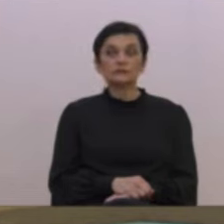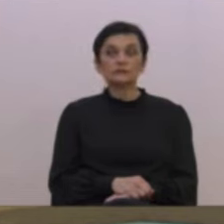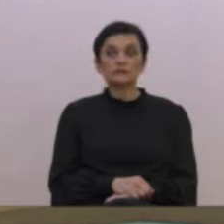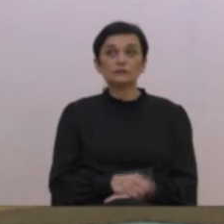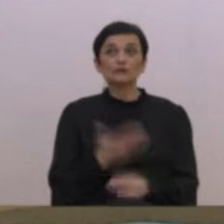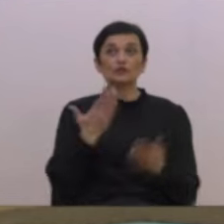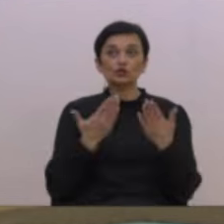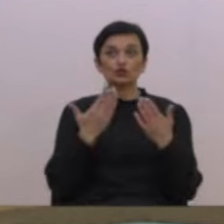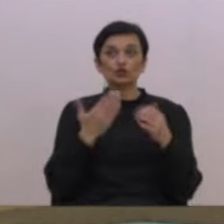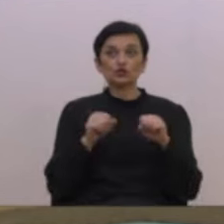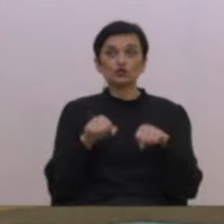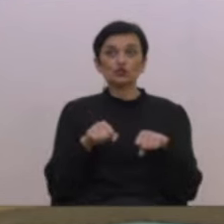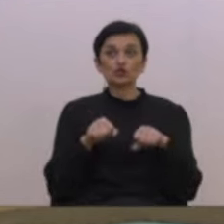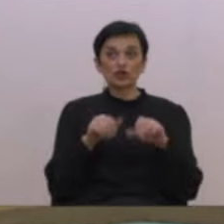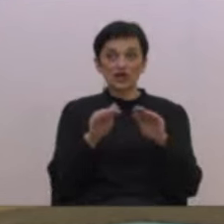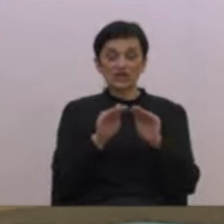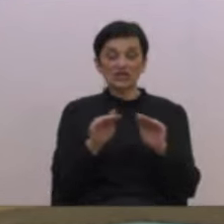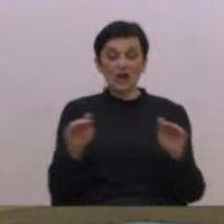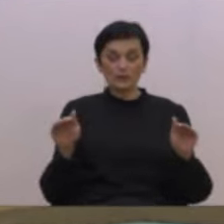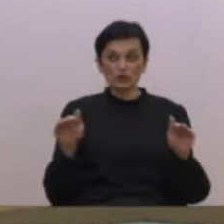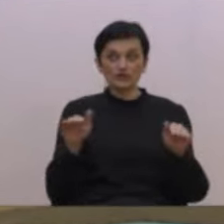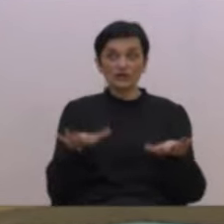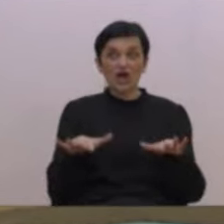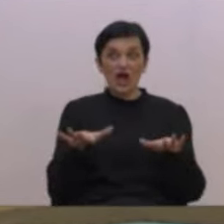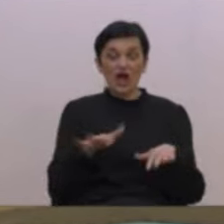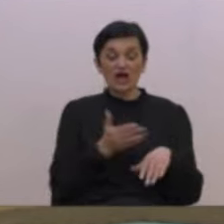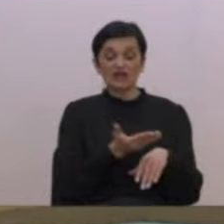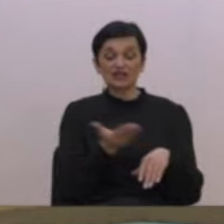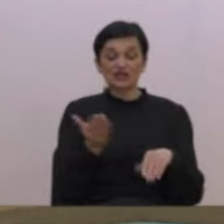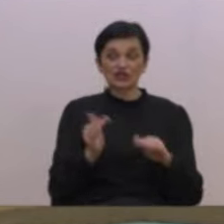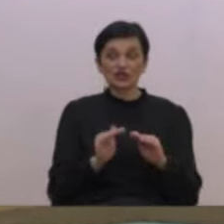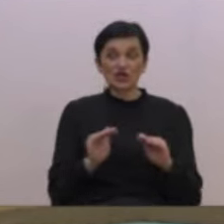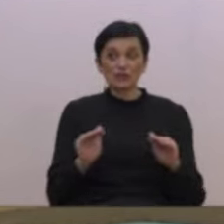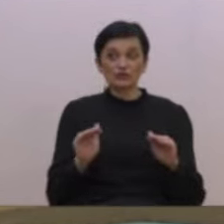თუ შეიძლება დამშვიდით ადგილზე, დამშვიდით თუ შეიძლება.